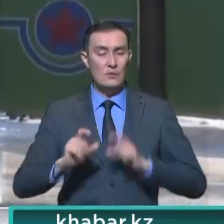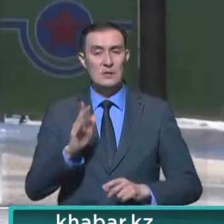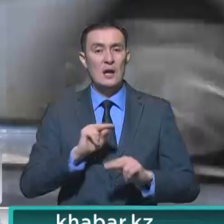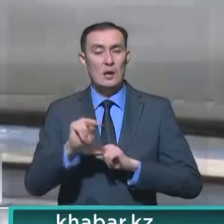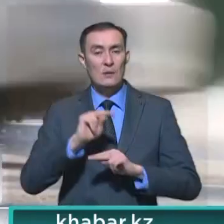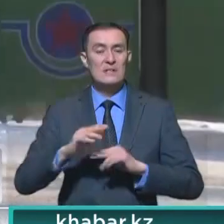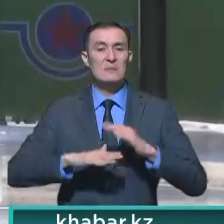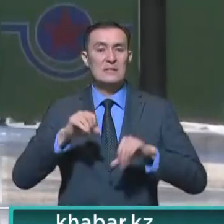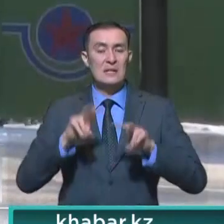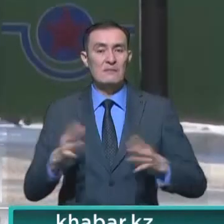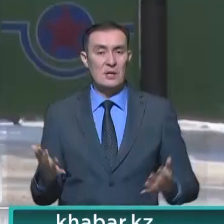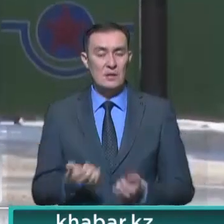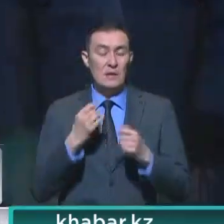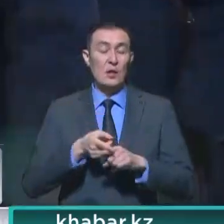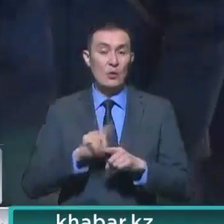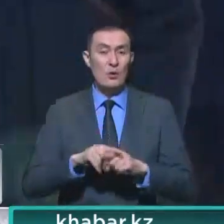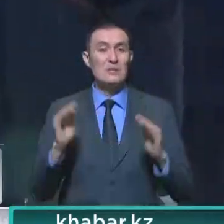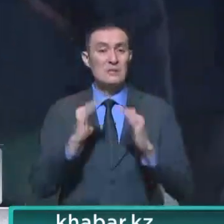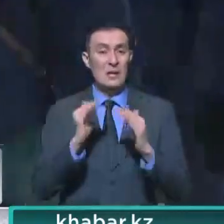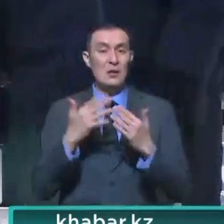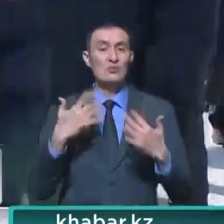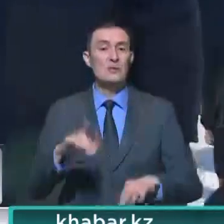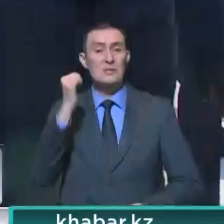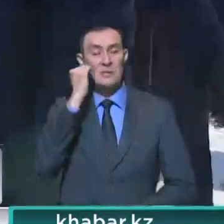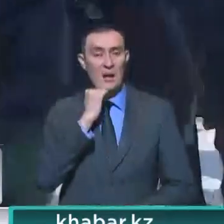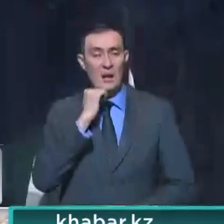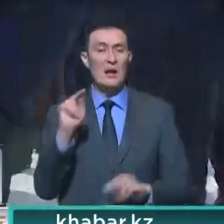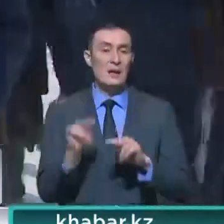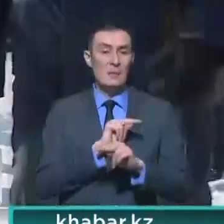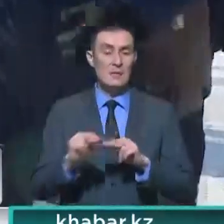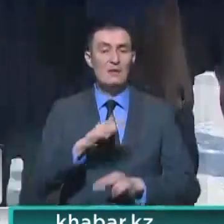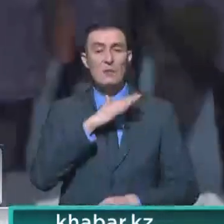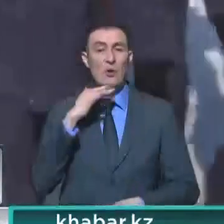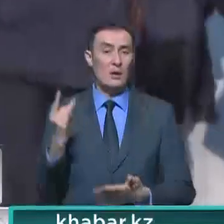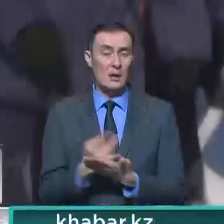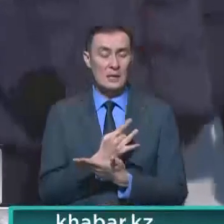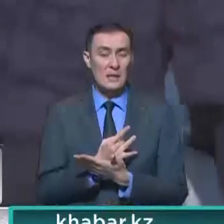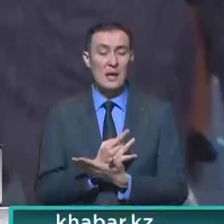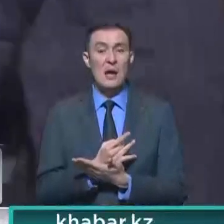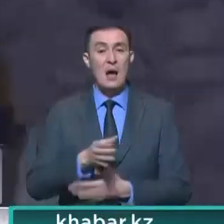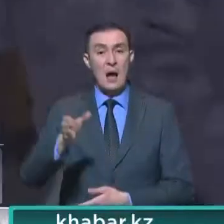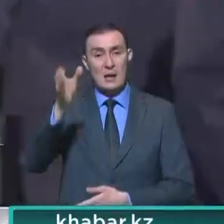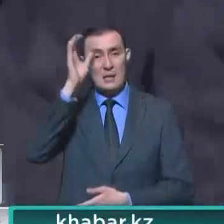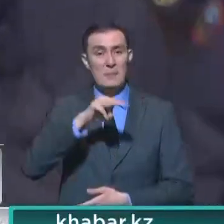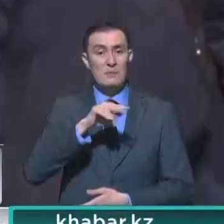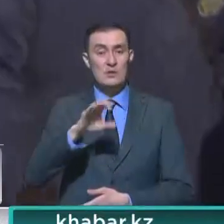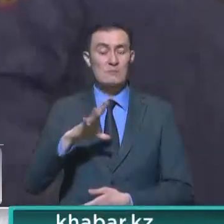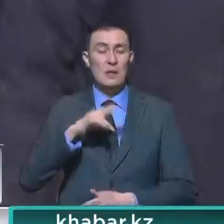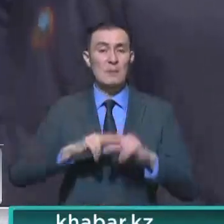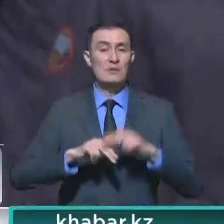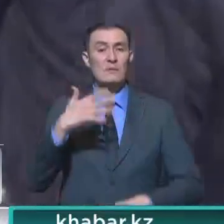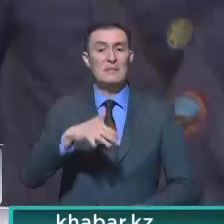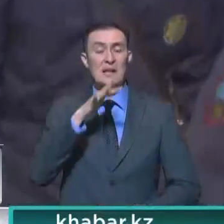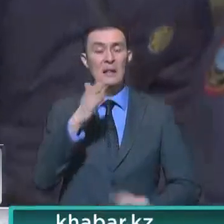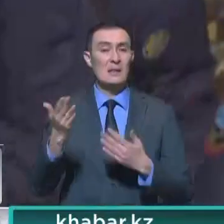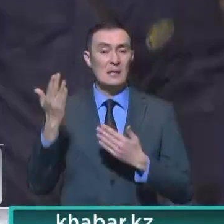готовят спасателей пожарных. Правда, само здание старое. Латали его уже не раз. Сама Академия МЧС была построена еще 50